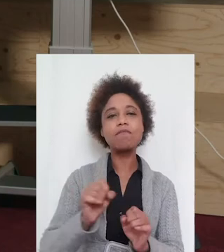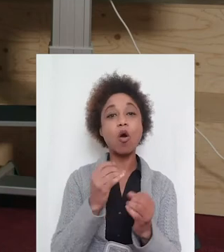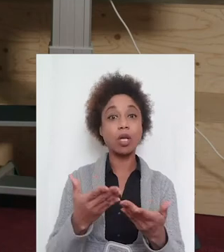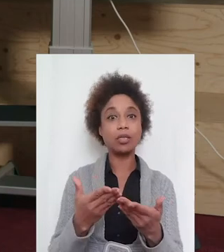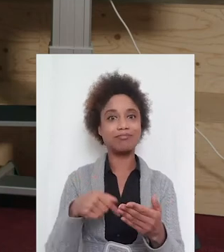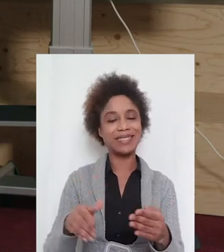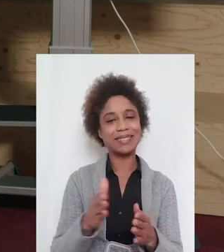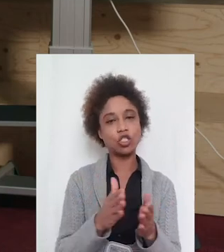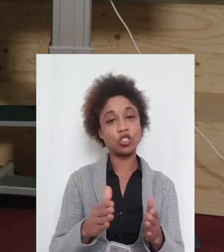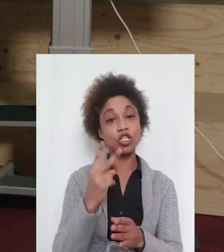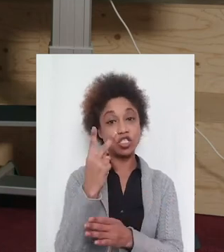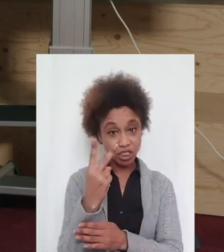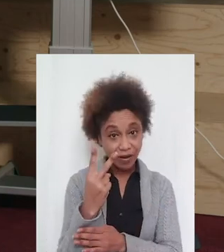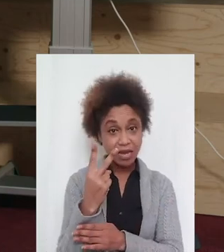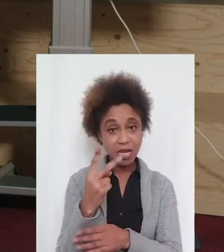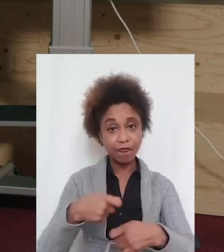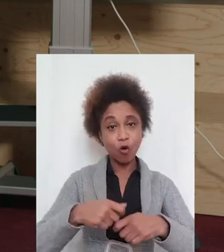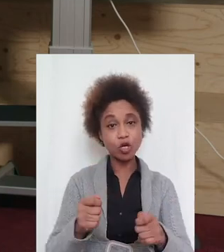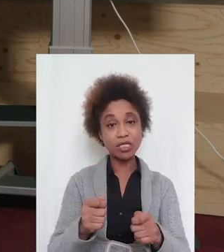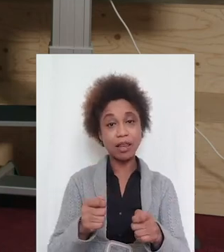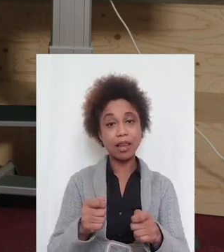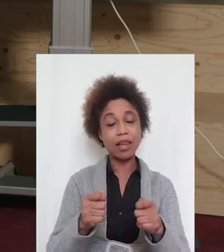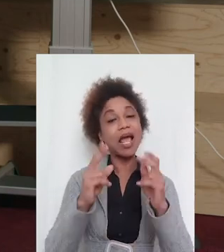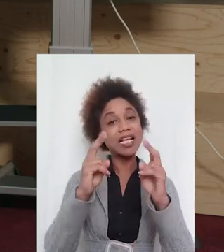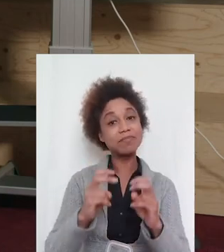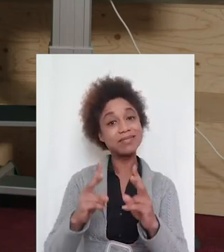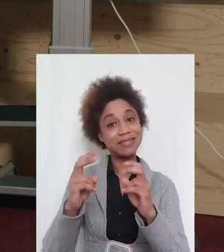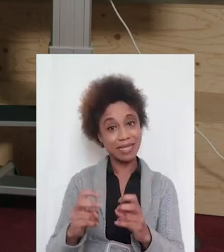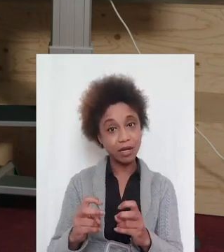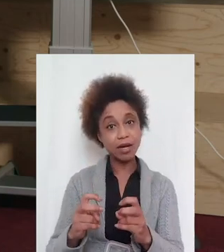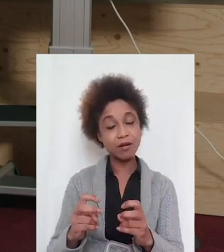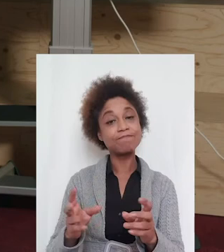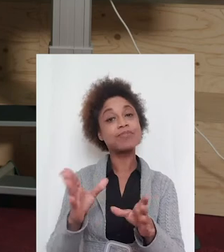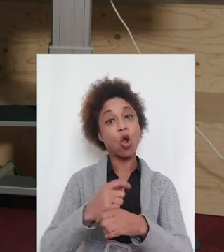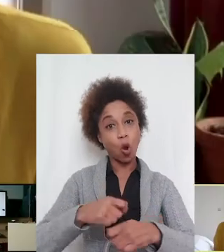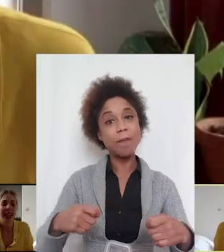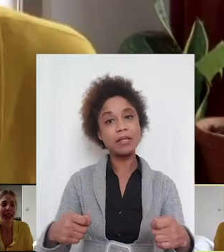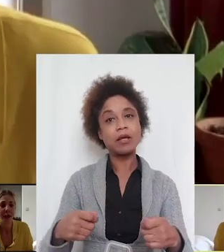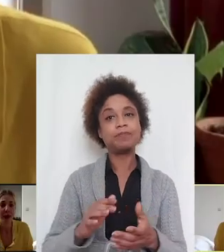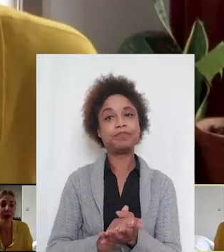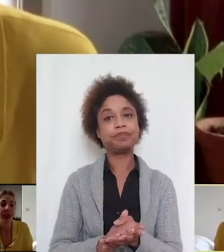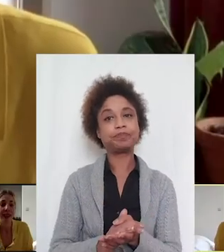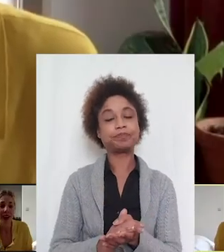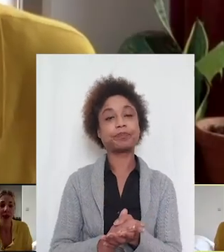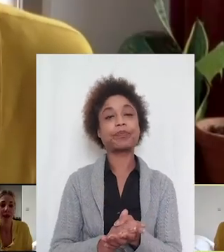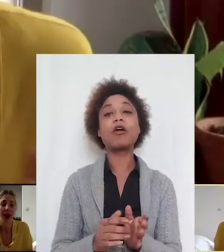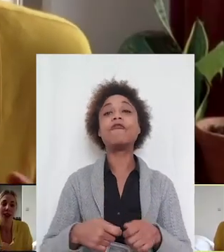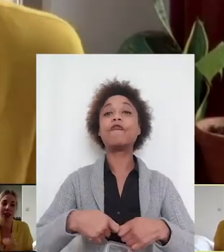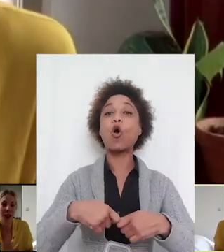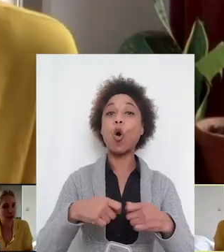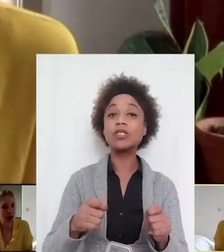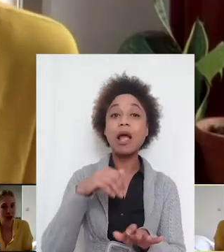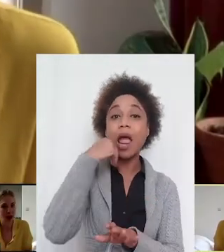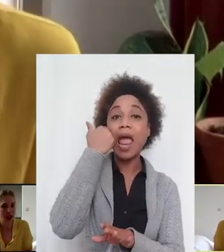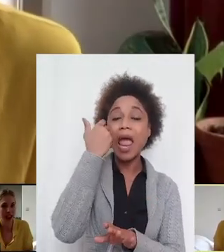dan ook met 2 voorstellingen experimenteren met toegankelijkheidshulpmiddelen. Bij de voorstelling Every Brilliant Thing maken we